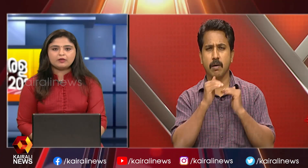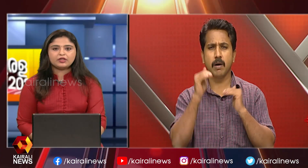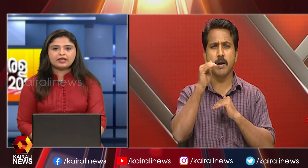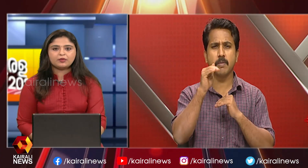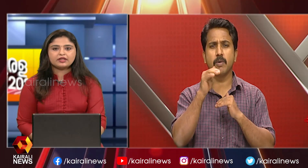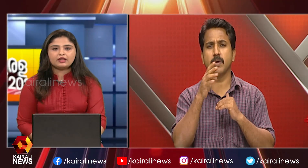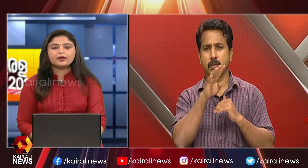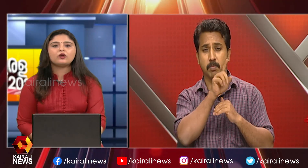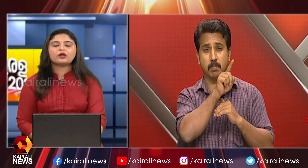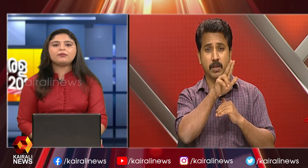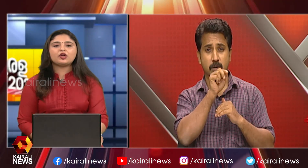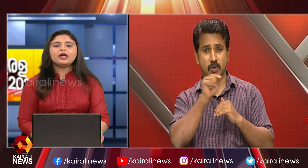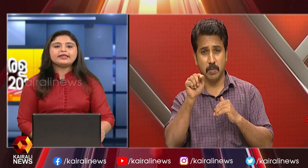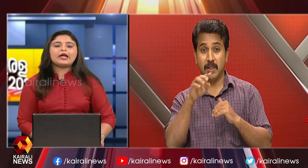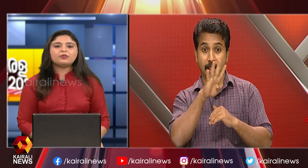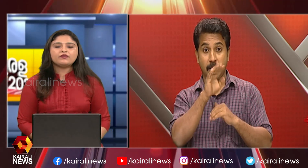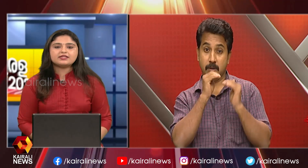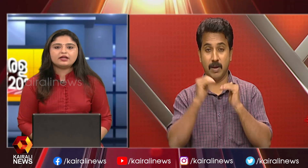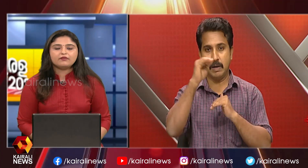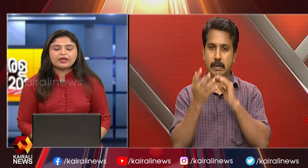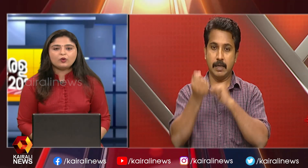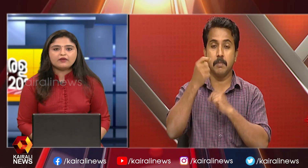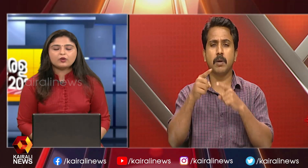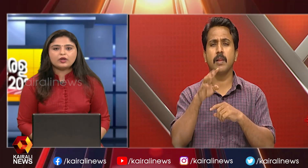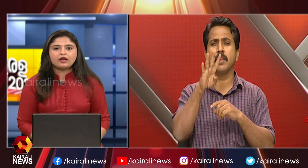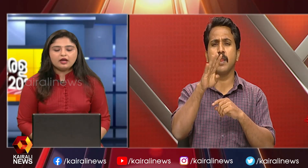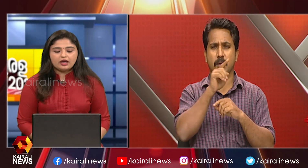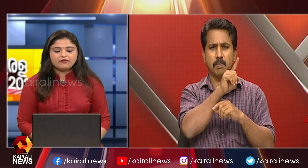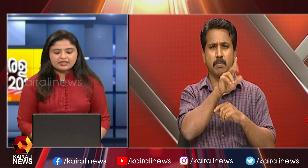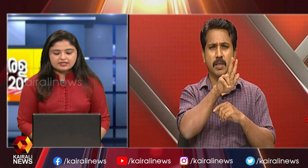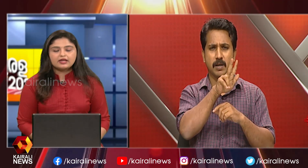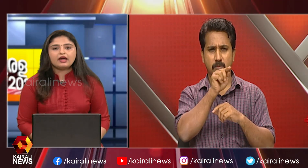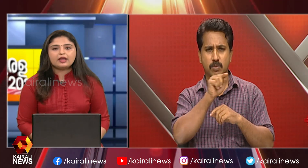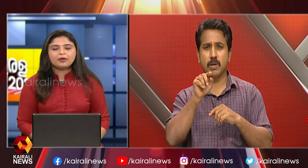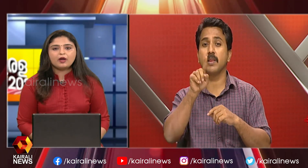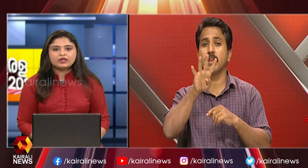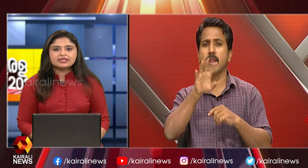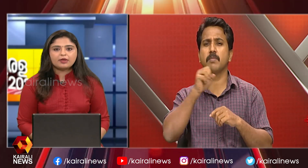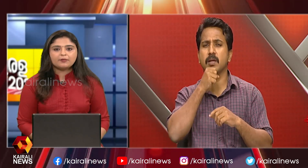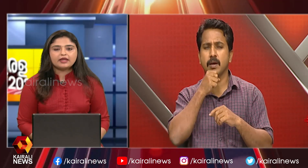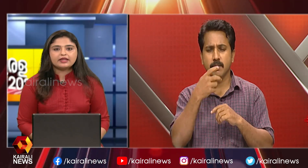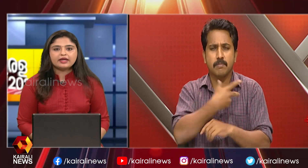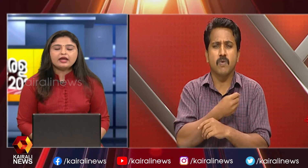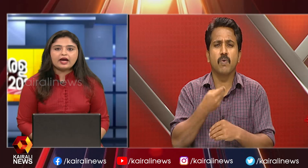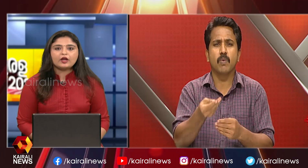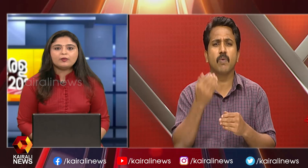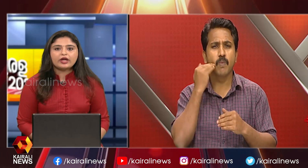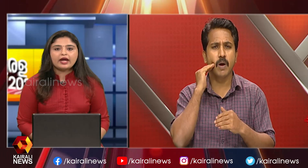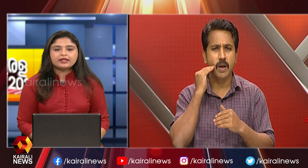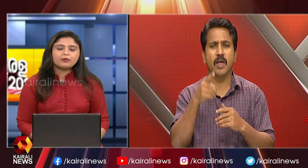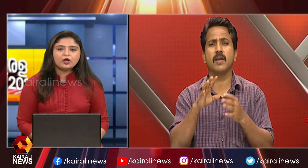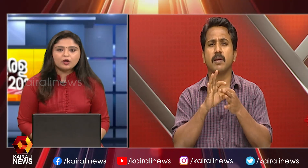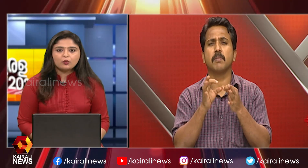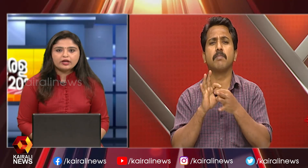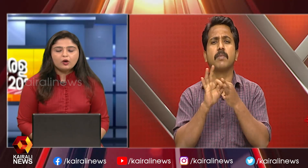ഇനിയിപ്പോൾ 40-44 ഇടയിലുള്ളവർക്ക് ലഭിക്കും. 40 വയസ്സിന് വരെ ഉള്ളവർക്കുള്ള വാക്സിൻ ലഭ്യമാകുന്ന സമയം, അതിന്റെ കാര്യങ്ങളുമൊക്കെ,